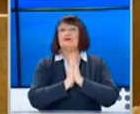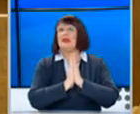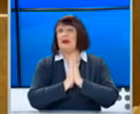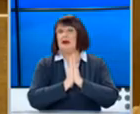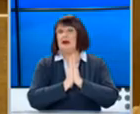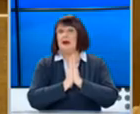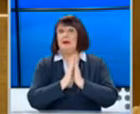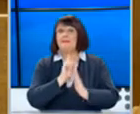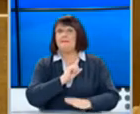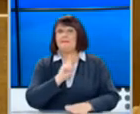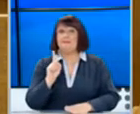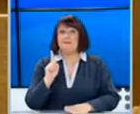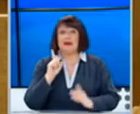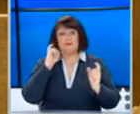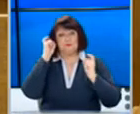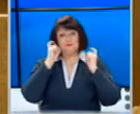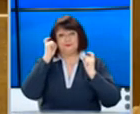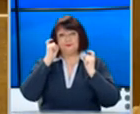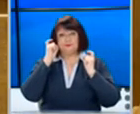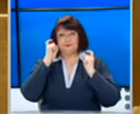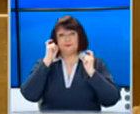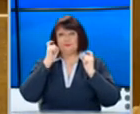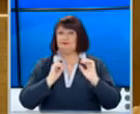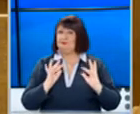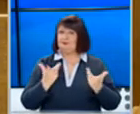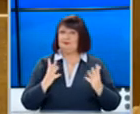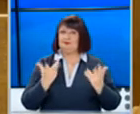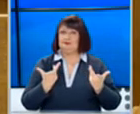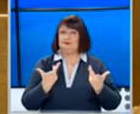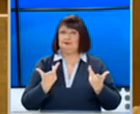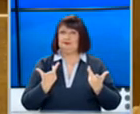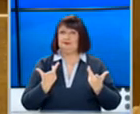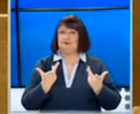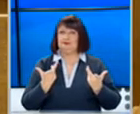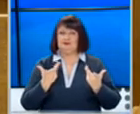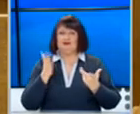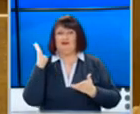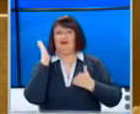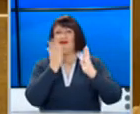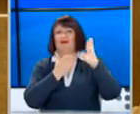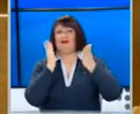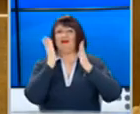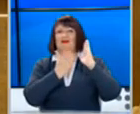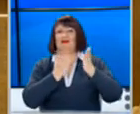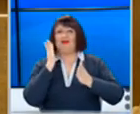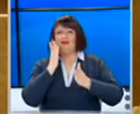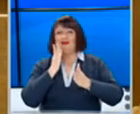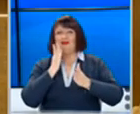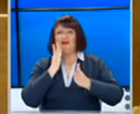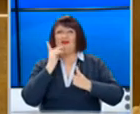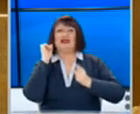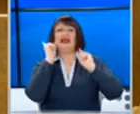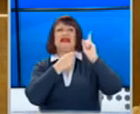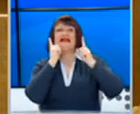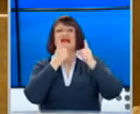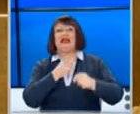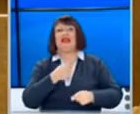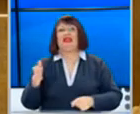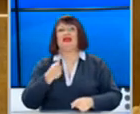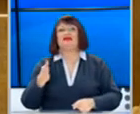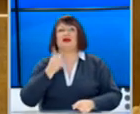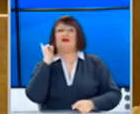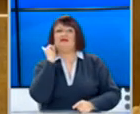να μην αναρωτιέστε γιατί σας πλαγιοκοπούν τα κόμματα τα οποία βρίσκονται στα δεξιά σας.